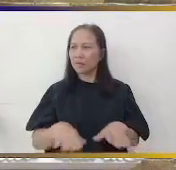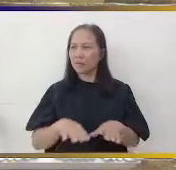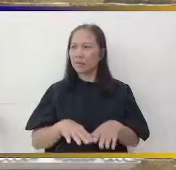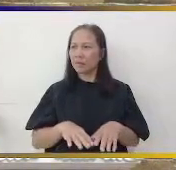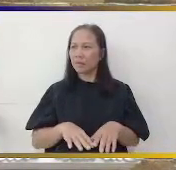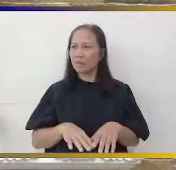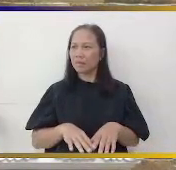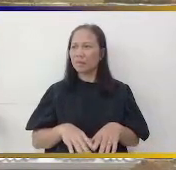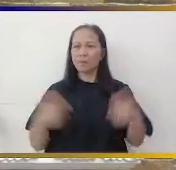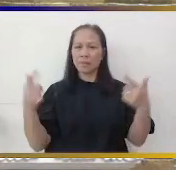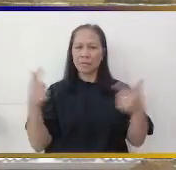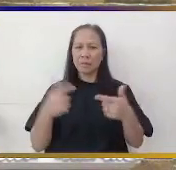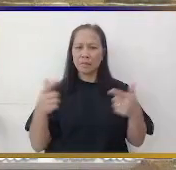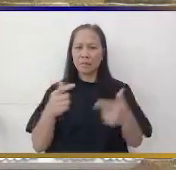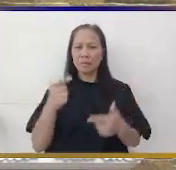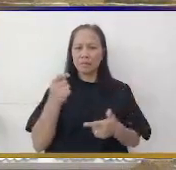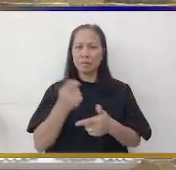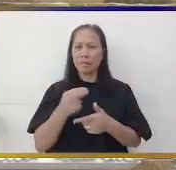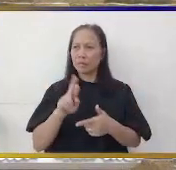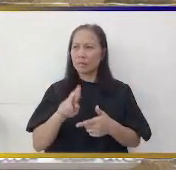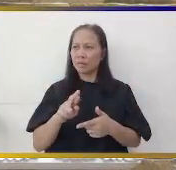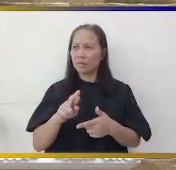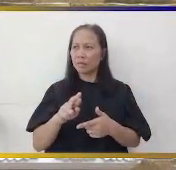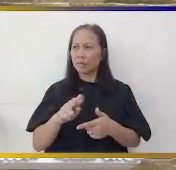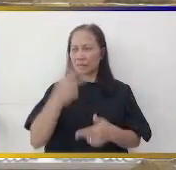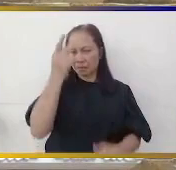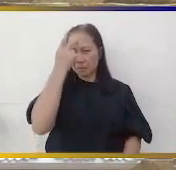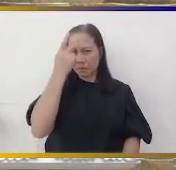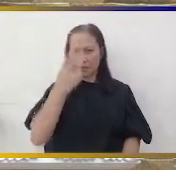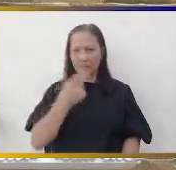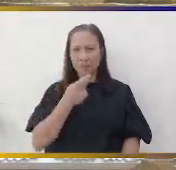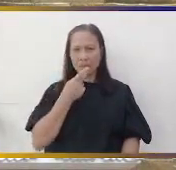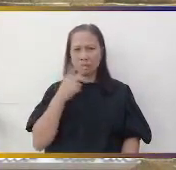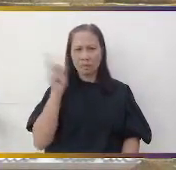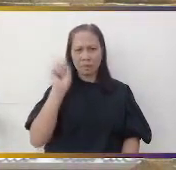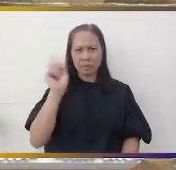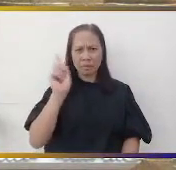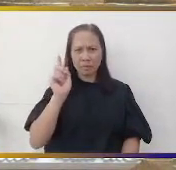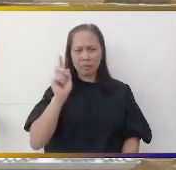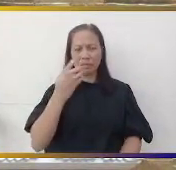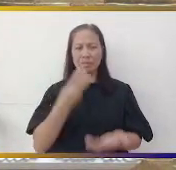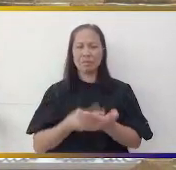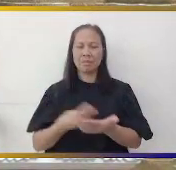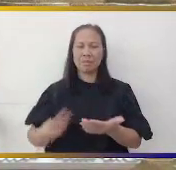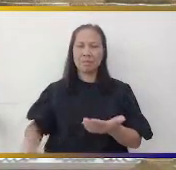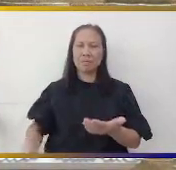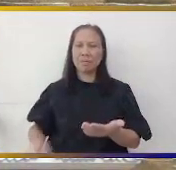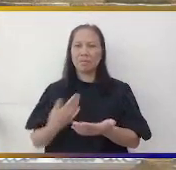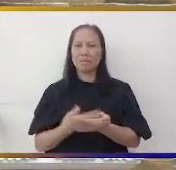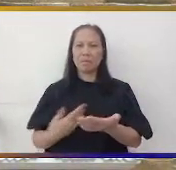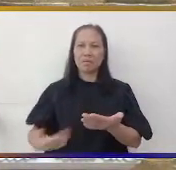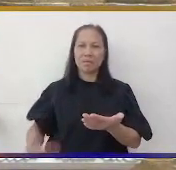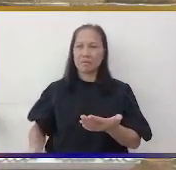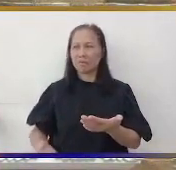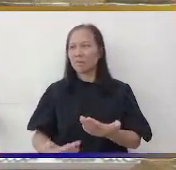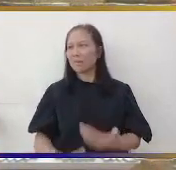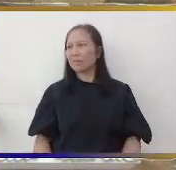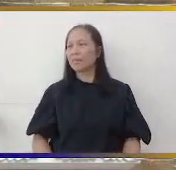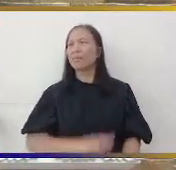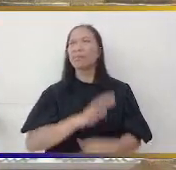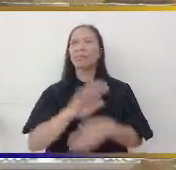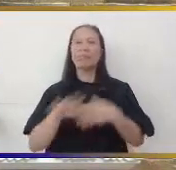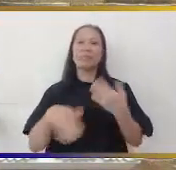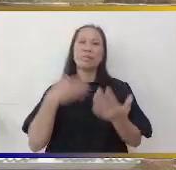kalabanin ang kanilang mga magulang para lang sa materyal na bagay ano na naman ulit yun pera ari-arian lahat na